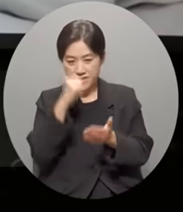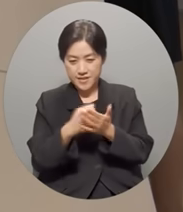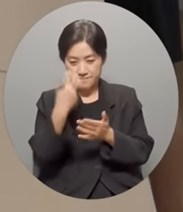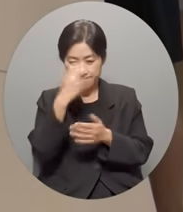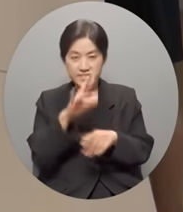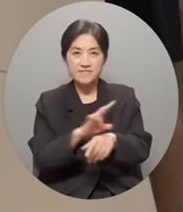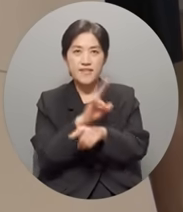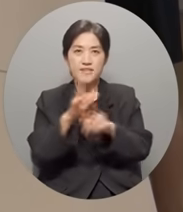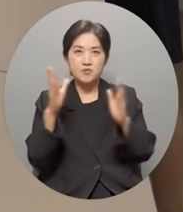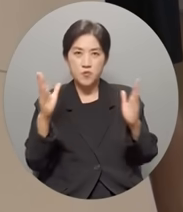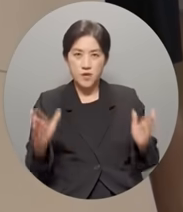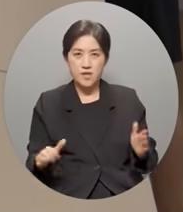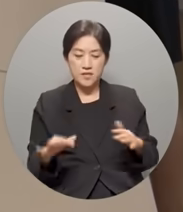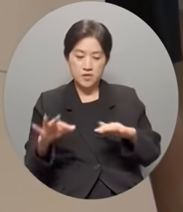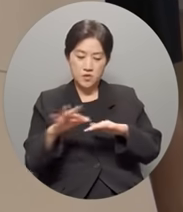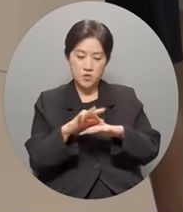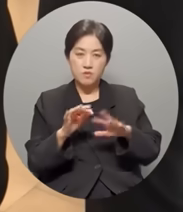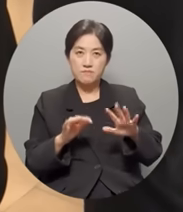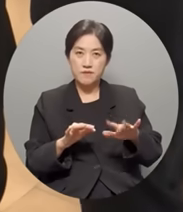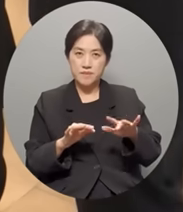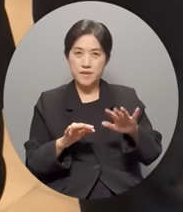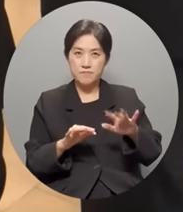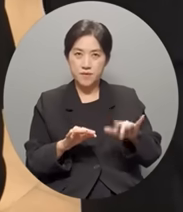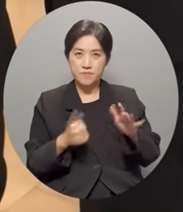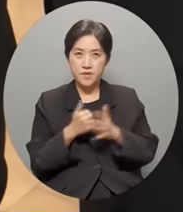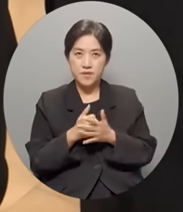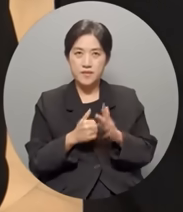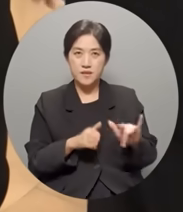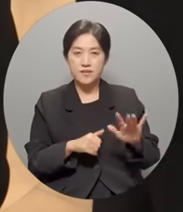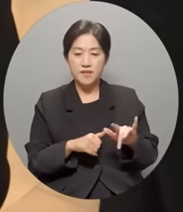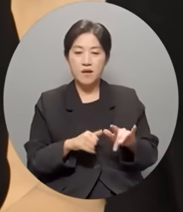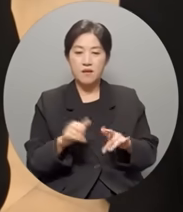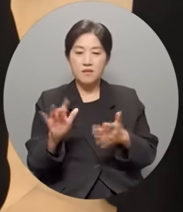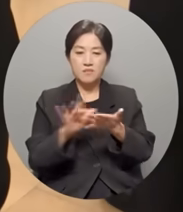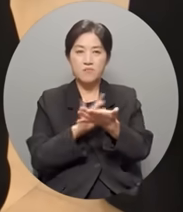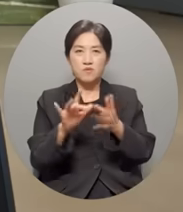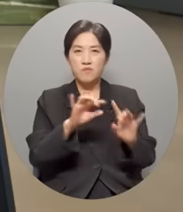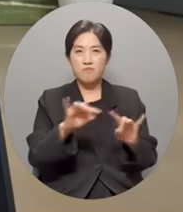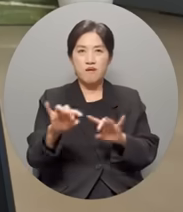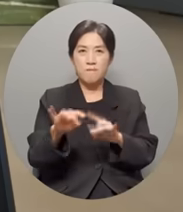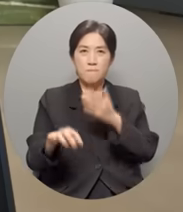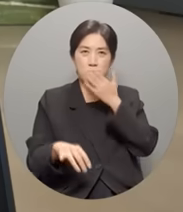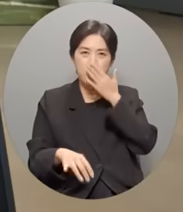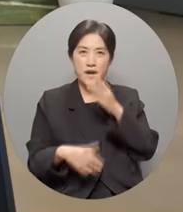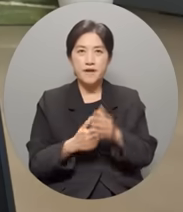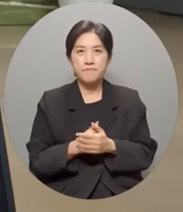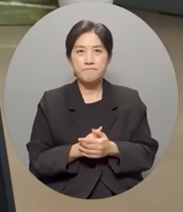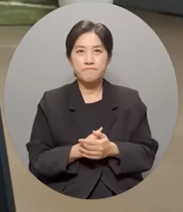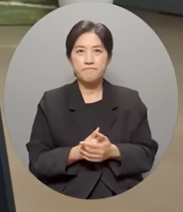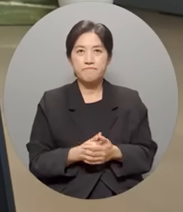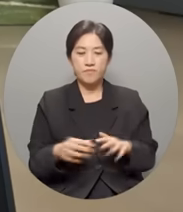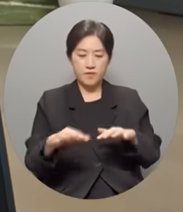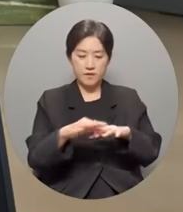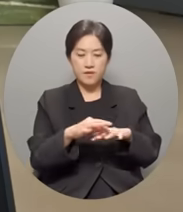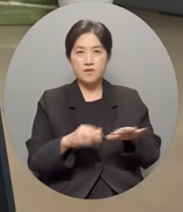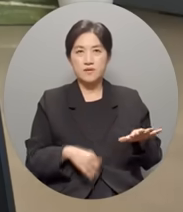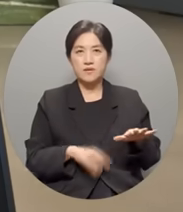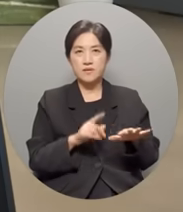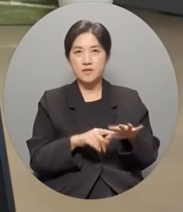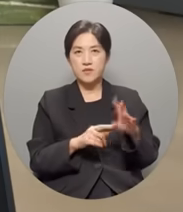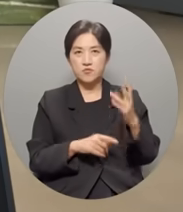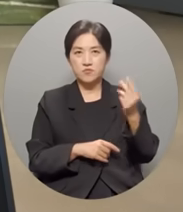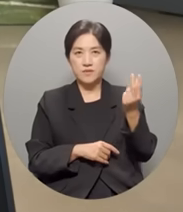관리합니다. 손가락 움직임을 인식해 스마트폰을 작동시킬 수도 있습니다. 이렇게 링을 착용한 손가락 두